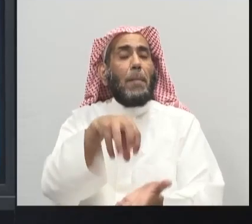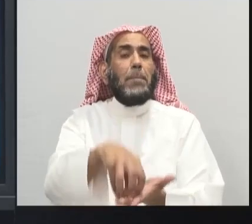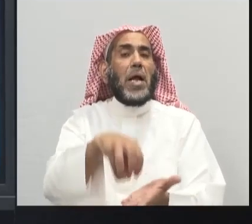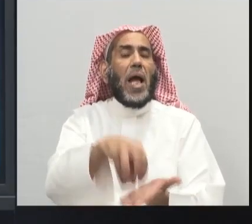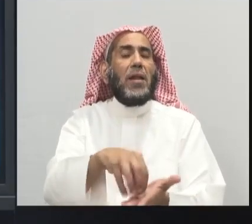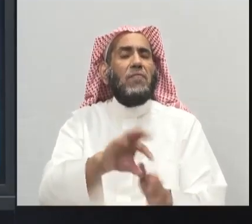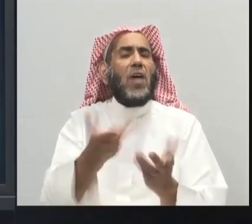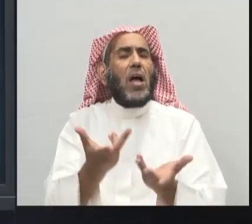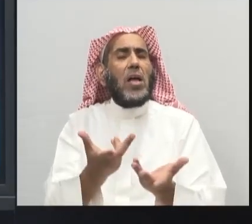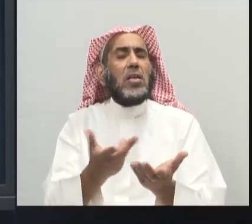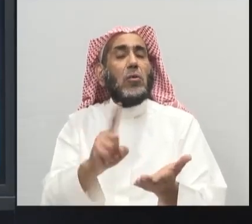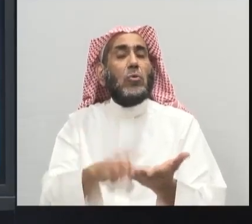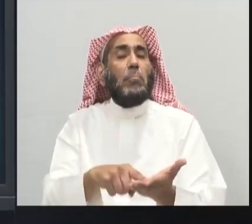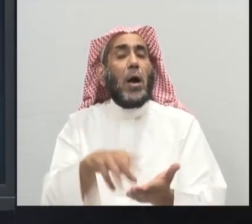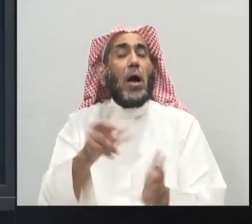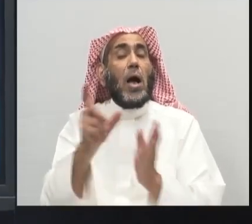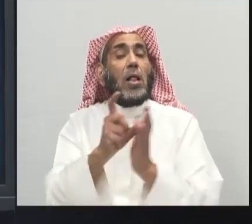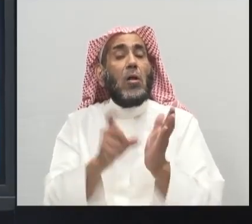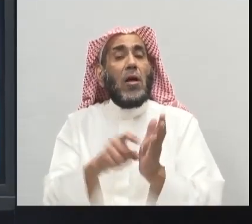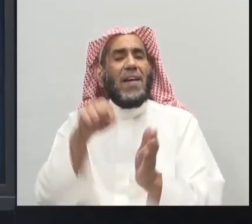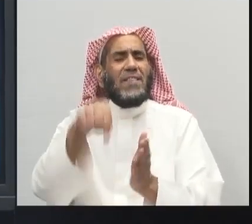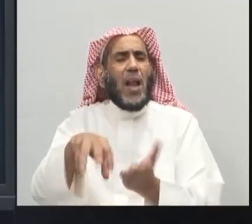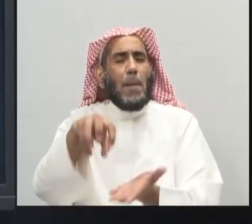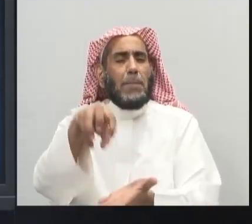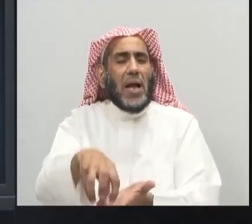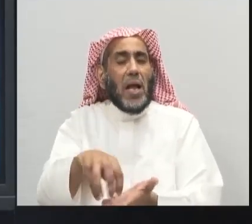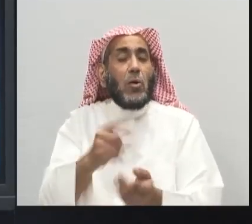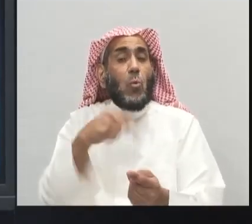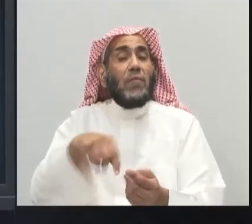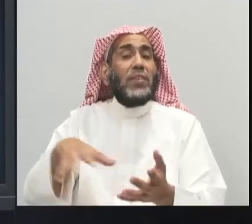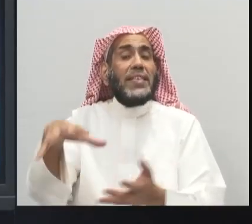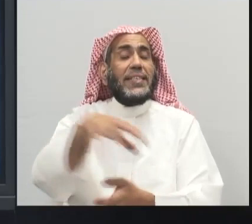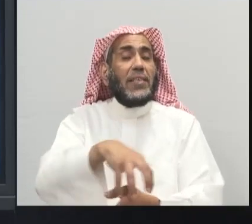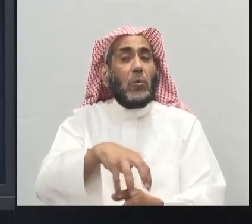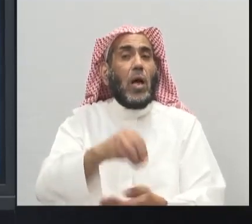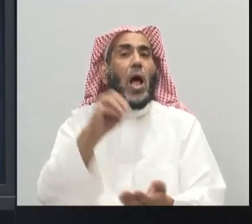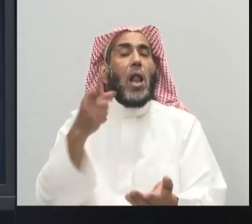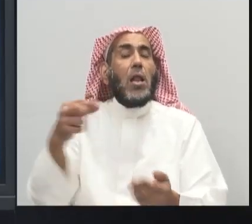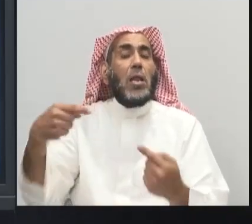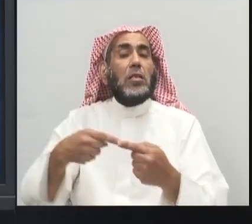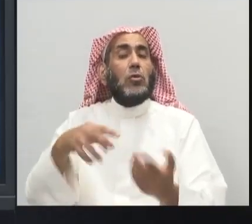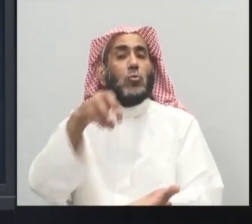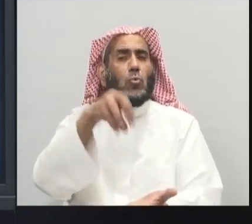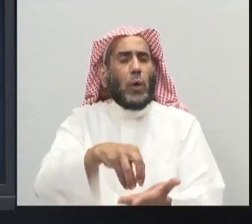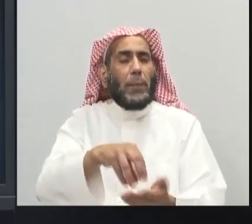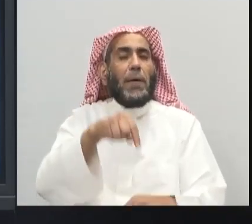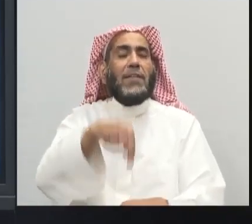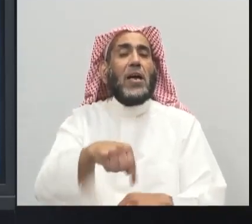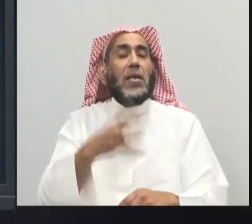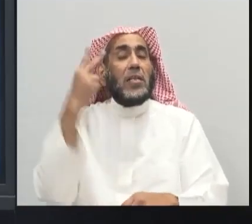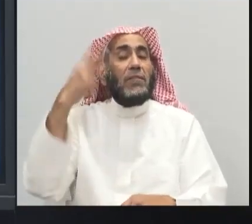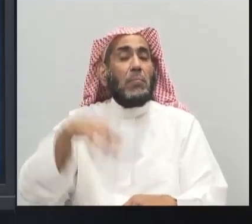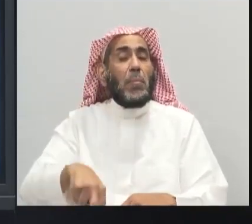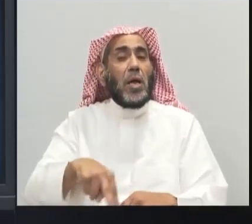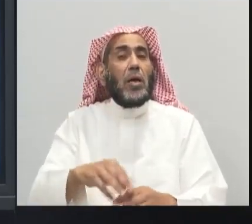فاين يطبق هذا القانون يطبق في المكان وفي الدوله التي يقيم فيها بمعنى عندنا في السعوديه